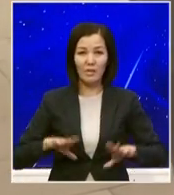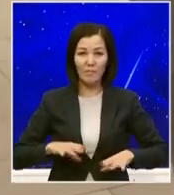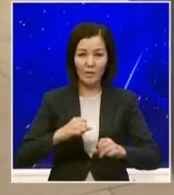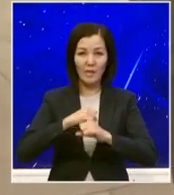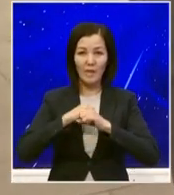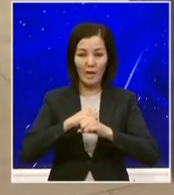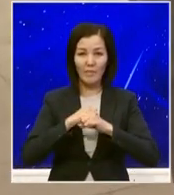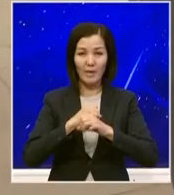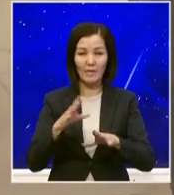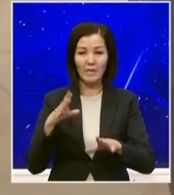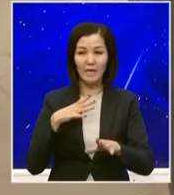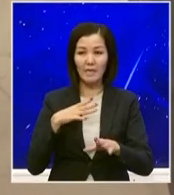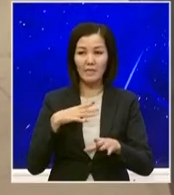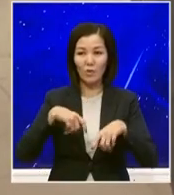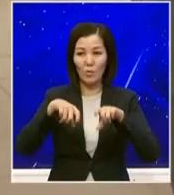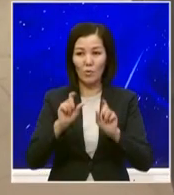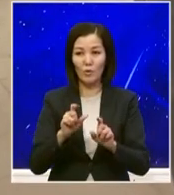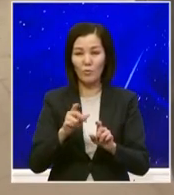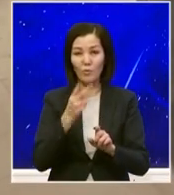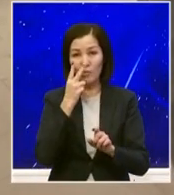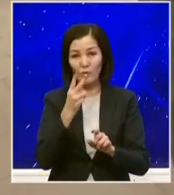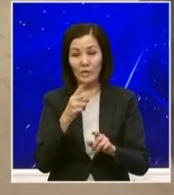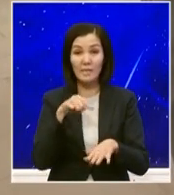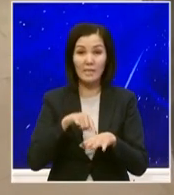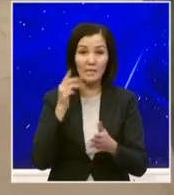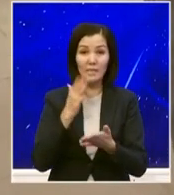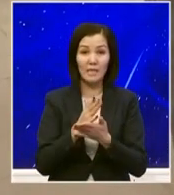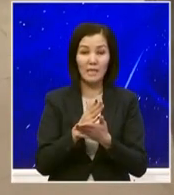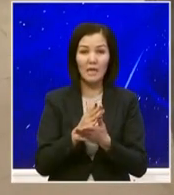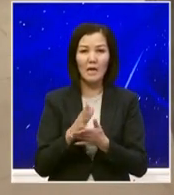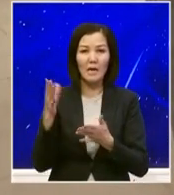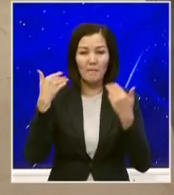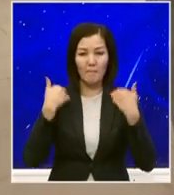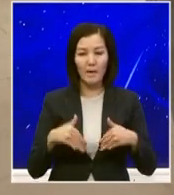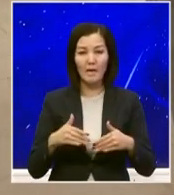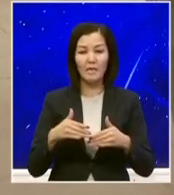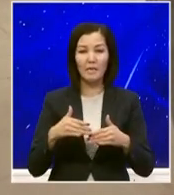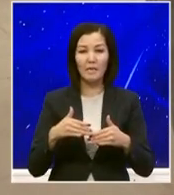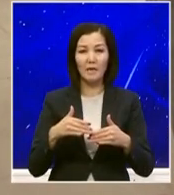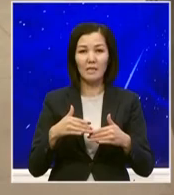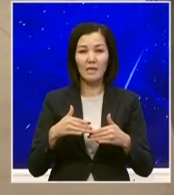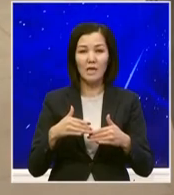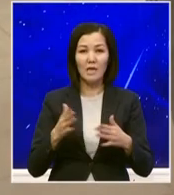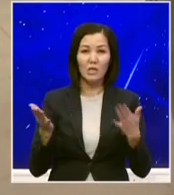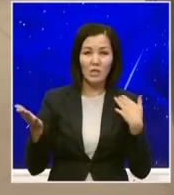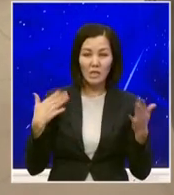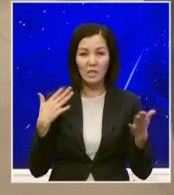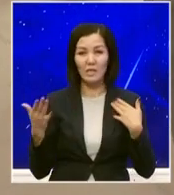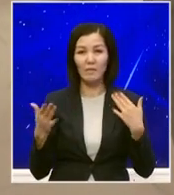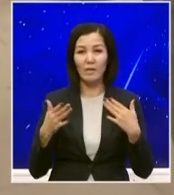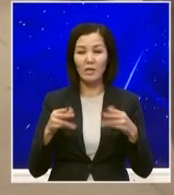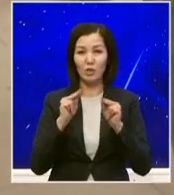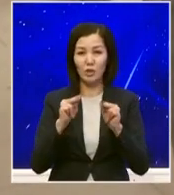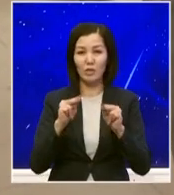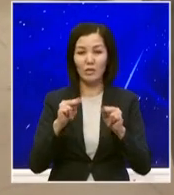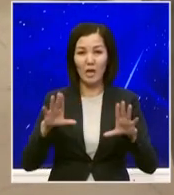қарасаңыздар, мынаны мініп үстінде отырған адам сезінеді. Шынымен де бүкіл денеңіз қозғалысқа кеп, өзіңізді бір ат үстінде отырғандай